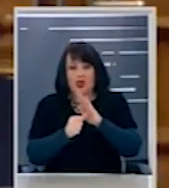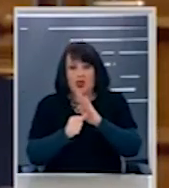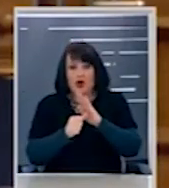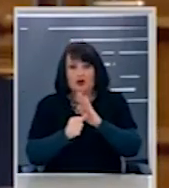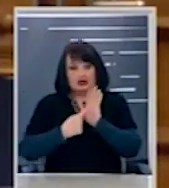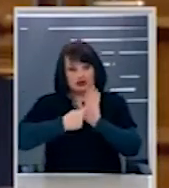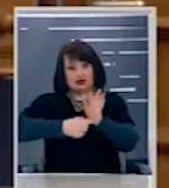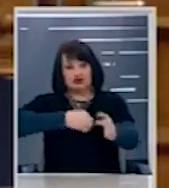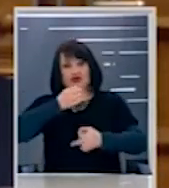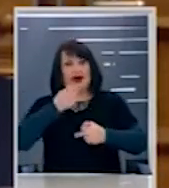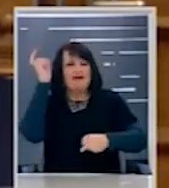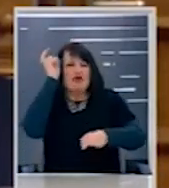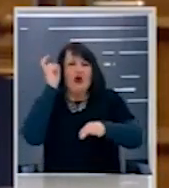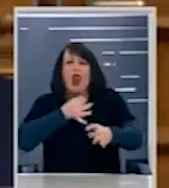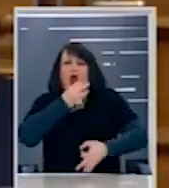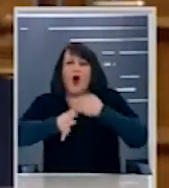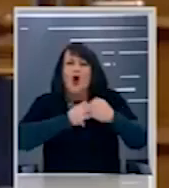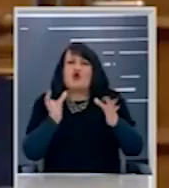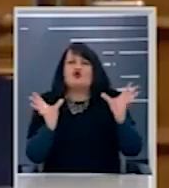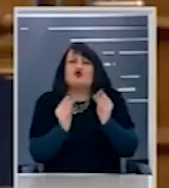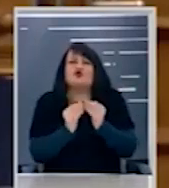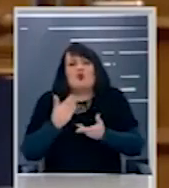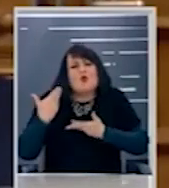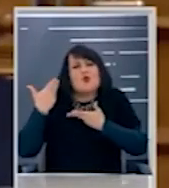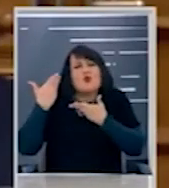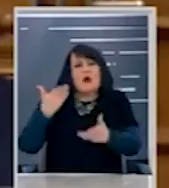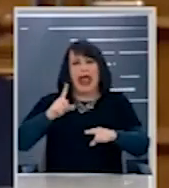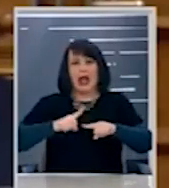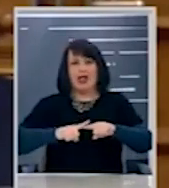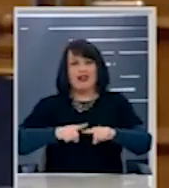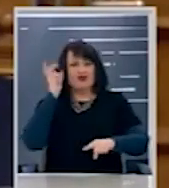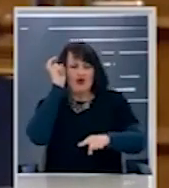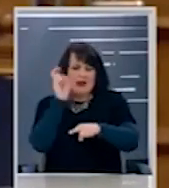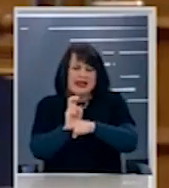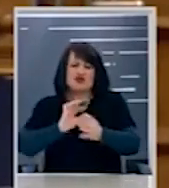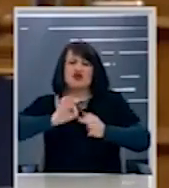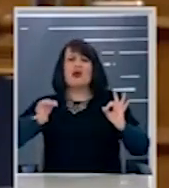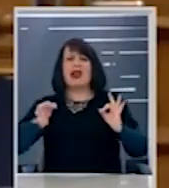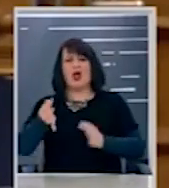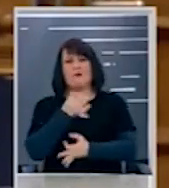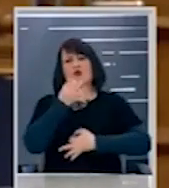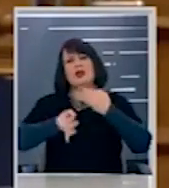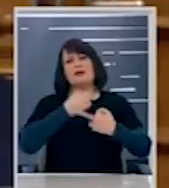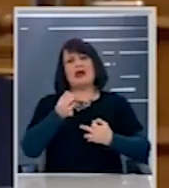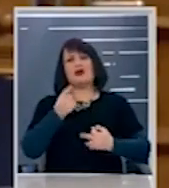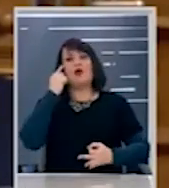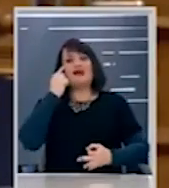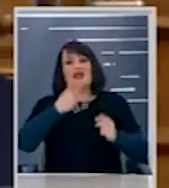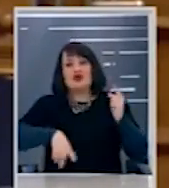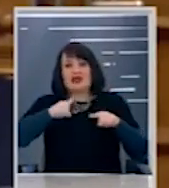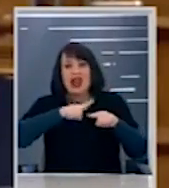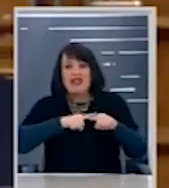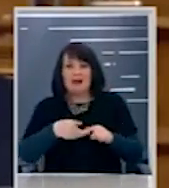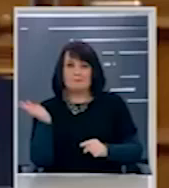τον λόγο που θα μείνει στην ιστορία για την Ελλάδα. Νομίζανε ότι η Ελλάδα παραμένει η χώρα της καρπαζιάς. Και